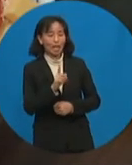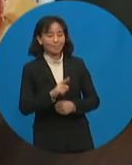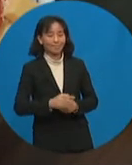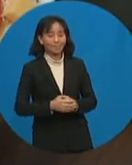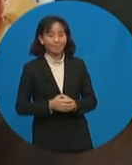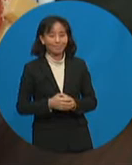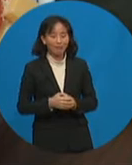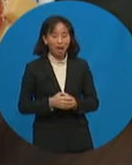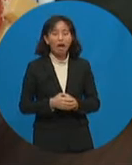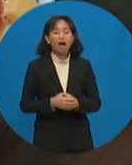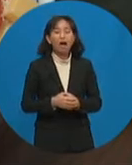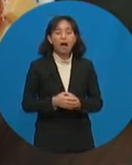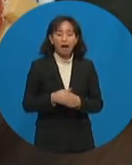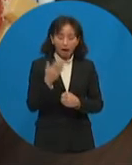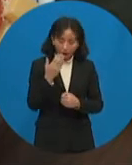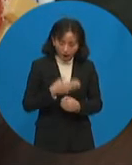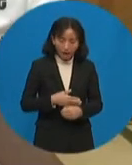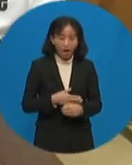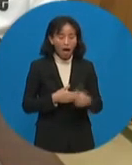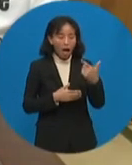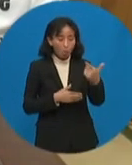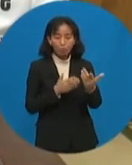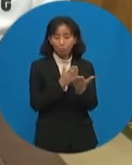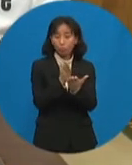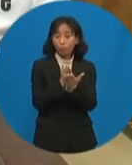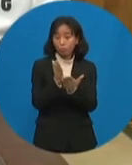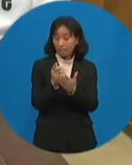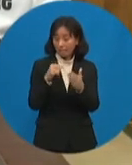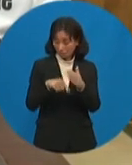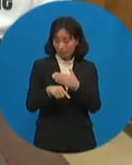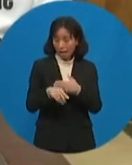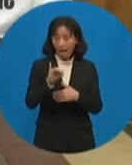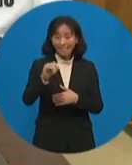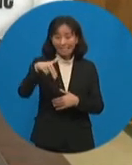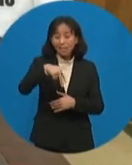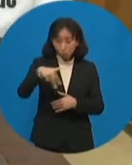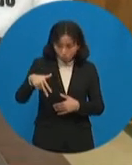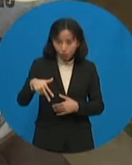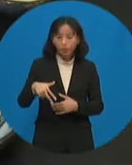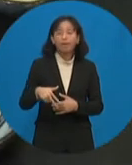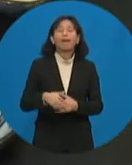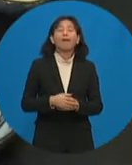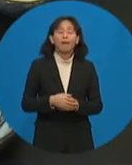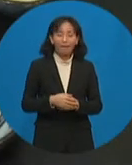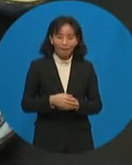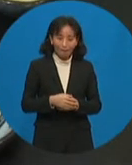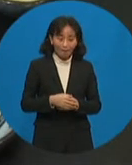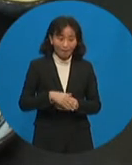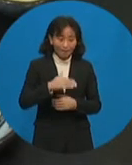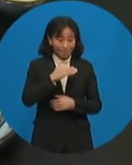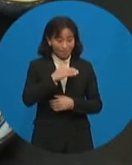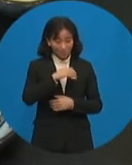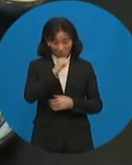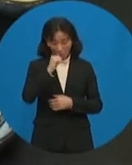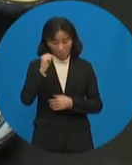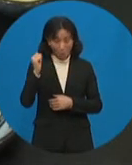の6種の〇〇〇っていうの正体はチーズなんですね。そうですね、はい、すごい6